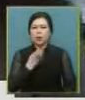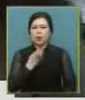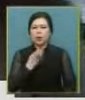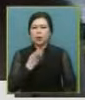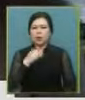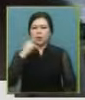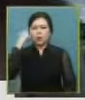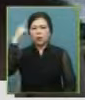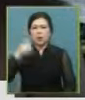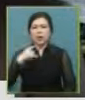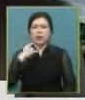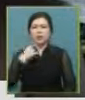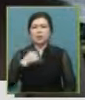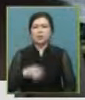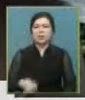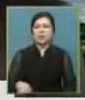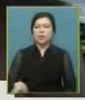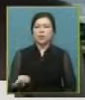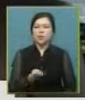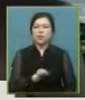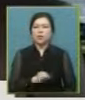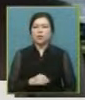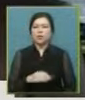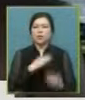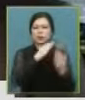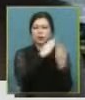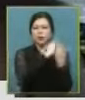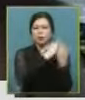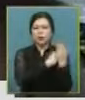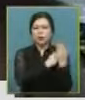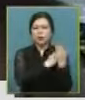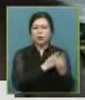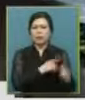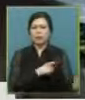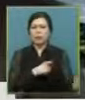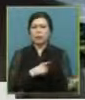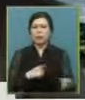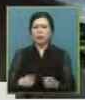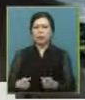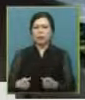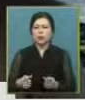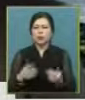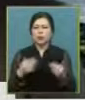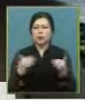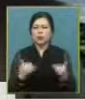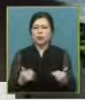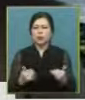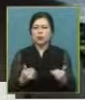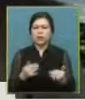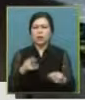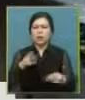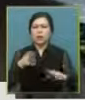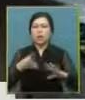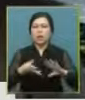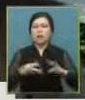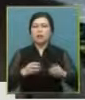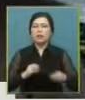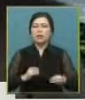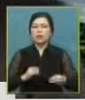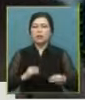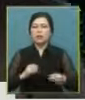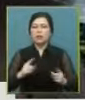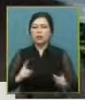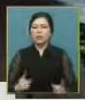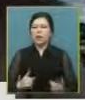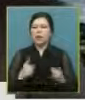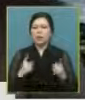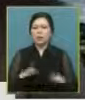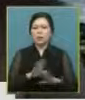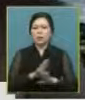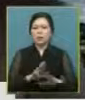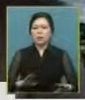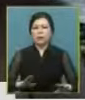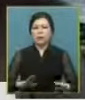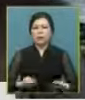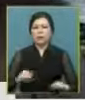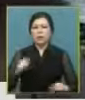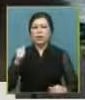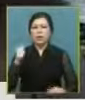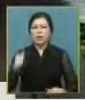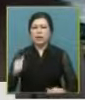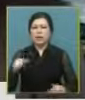қоғамдық ойынтарлық бағыты бойынша өткізілді. Нәтижесі бойынша біздің оңтүстік Қазақстан облысы намысын берместен ең үздік олимпиадалық